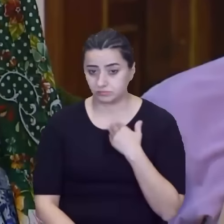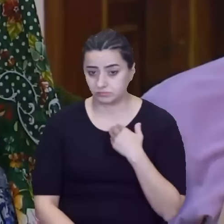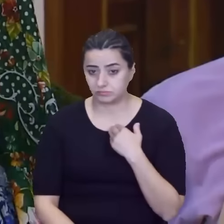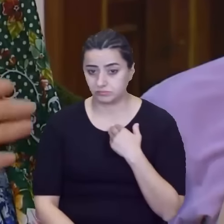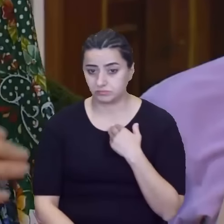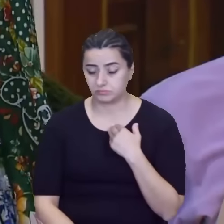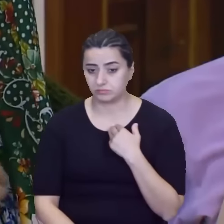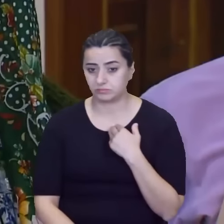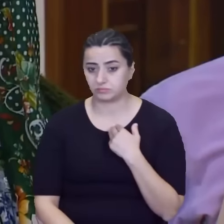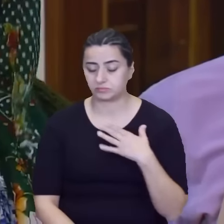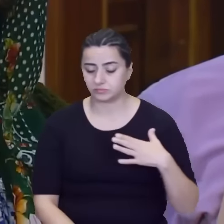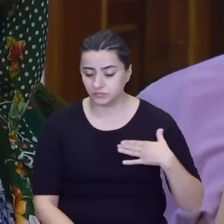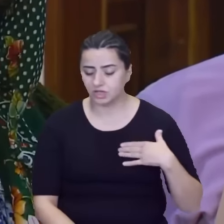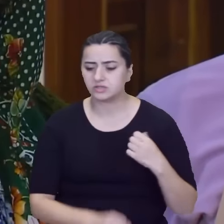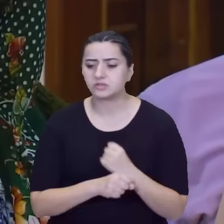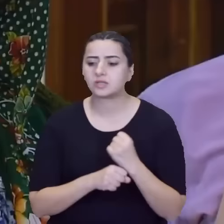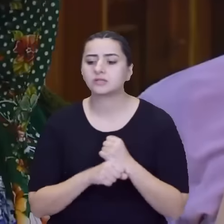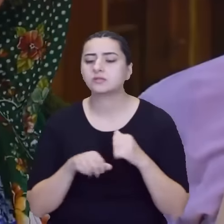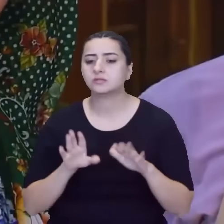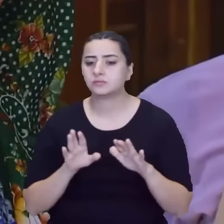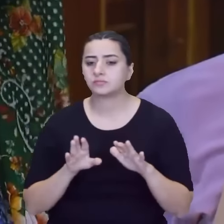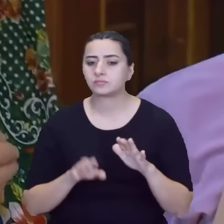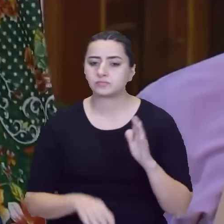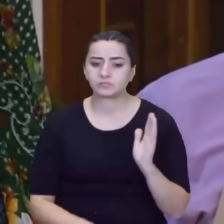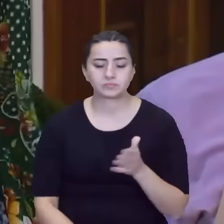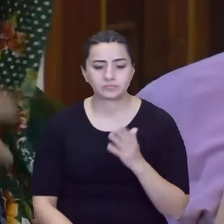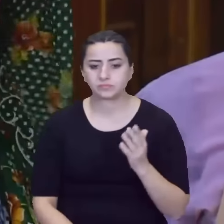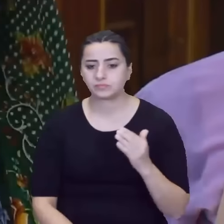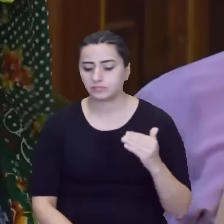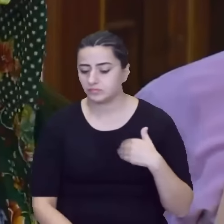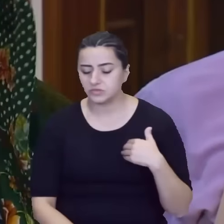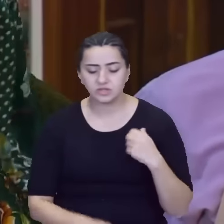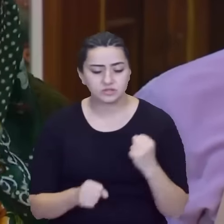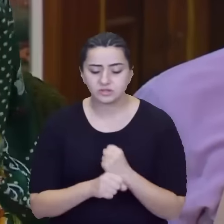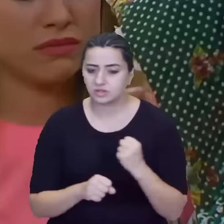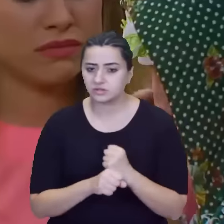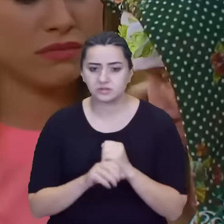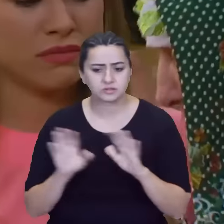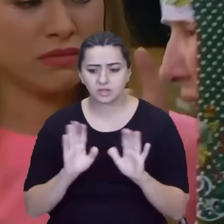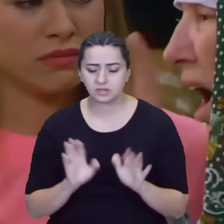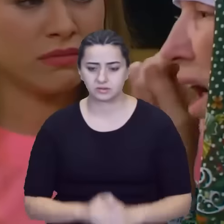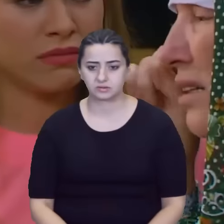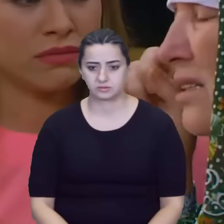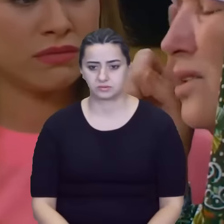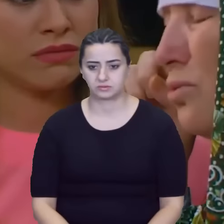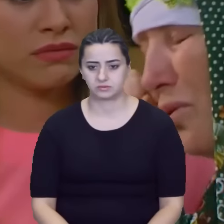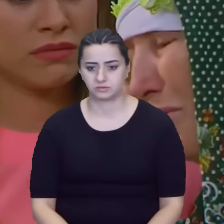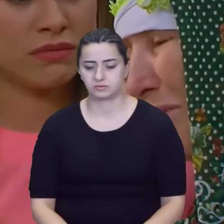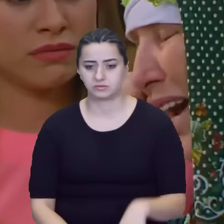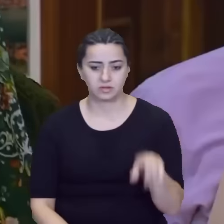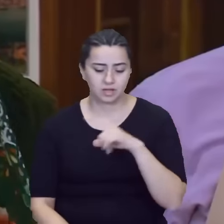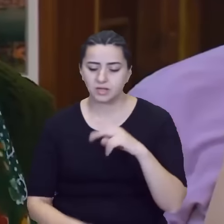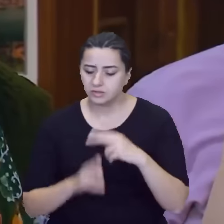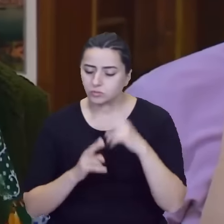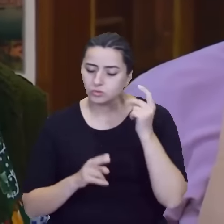Benim dil yüreğim taş. Oo, Fatma'nın dil yüreği taş öyle, hiç. Adınızı